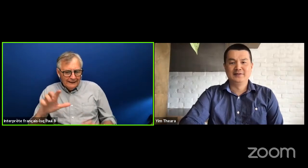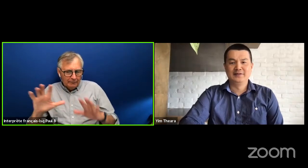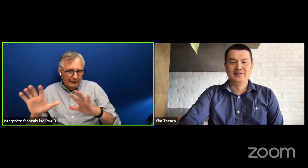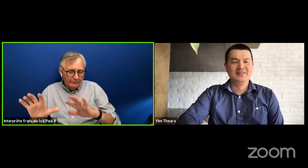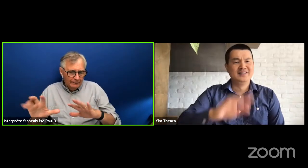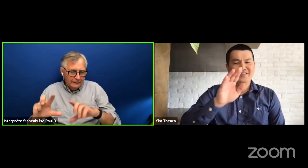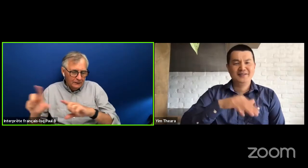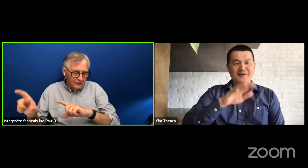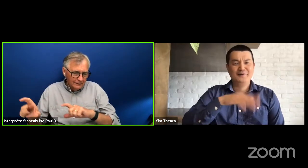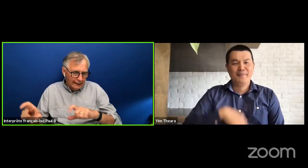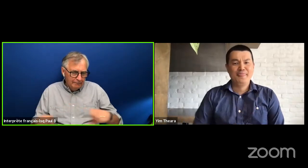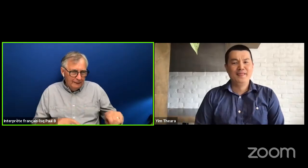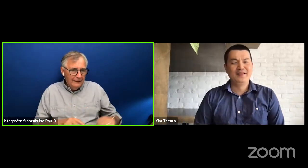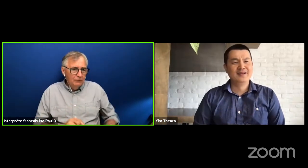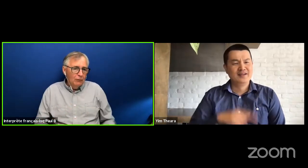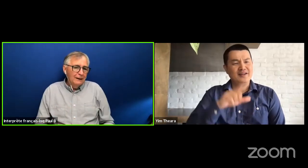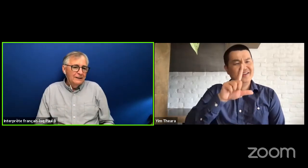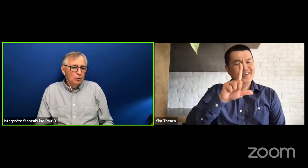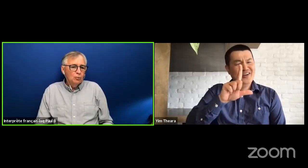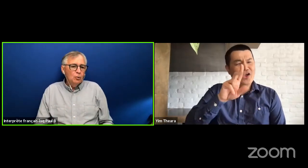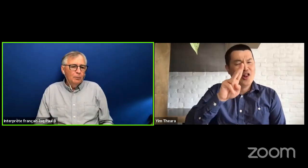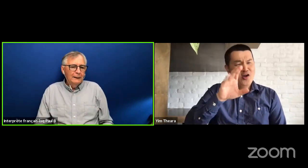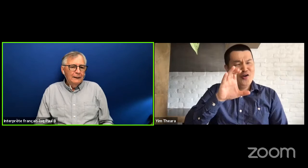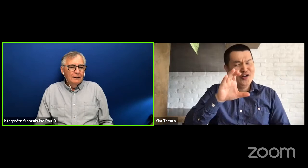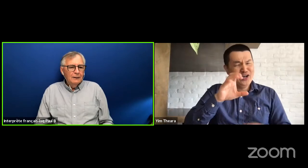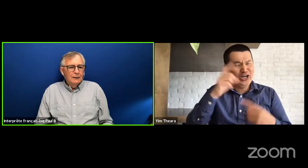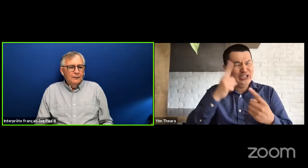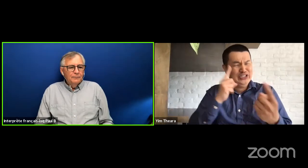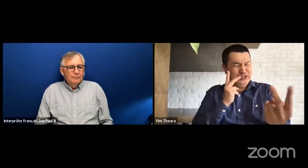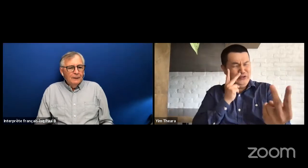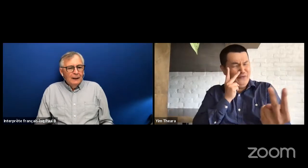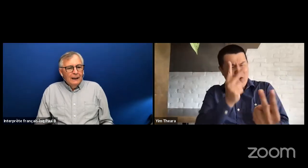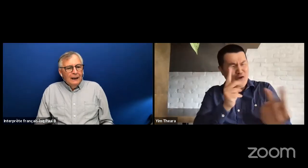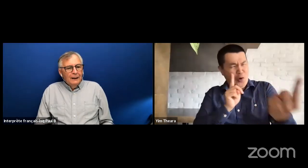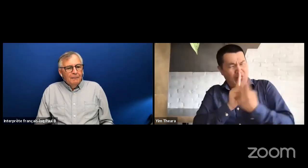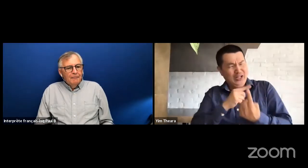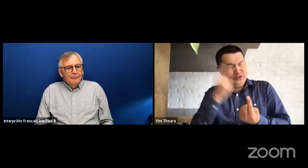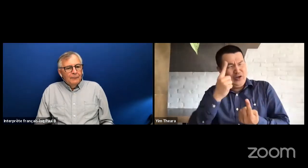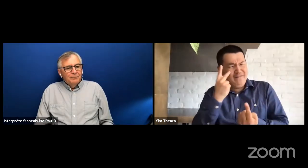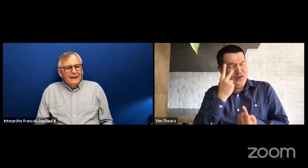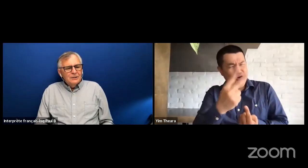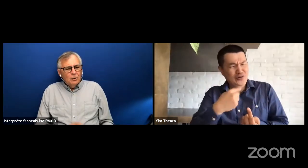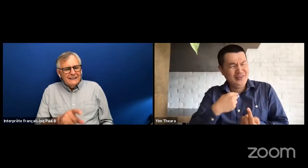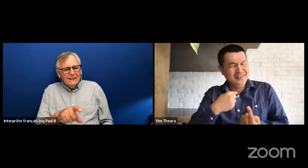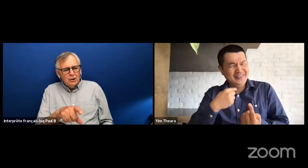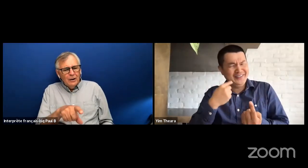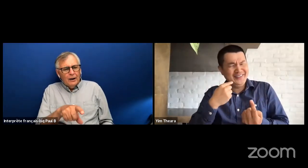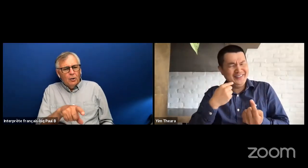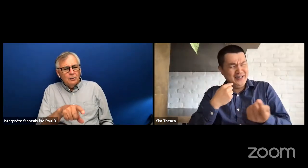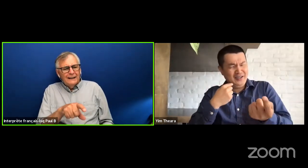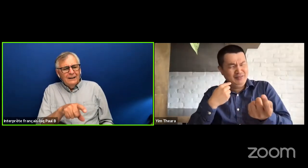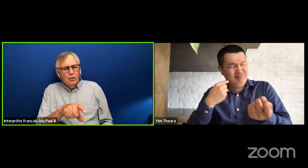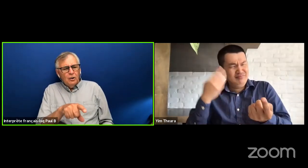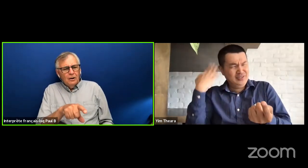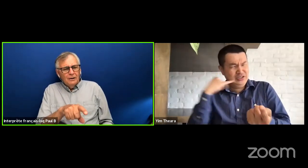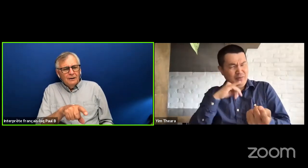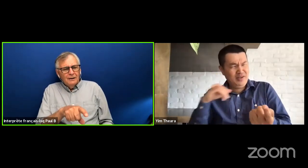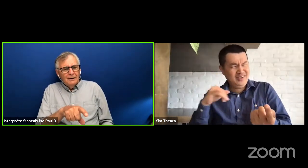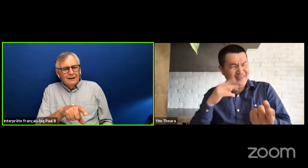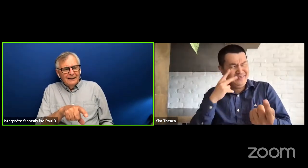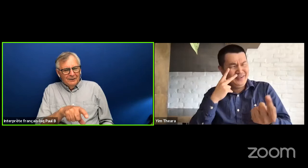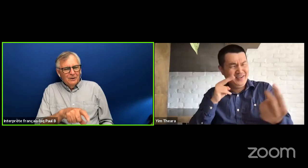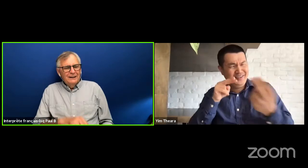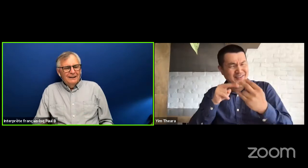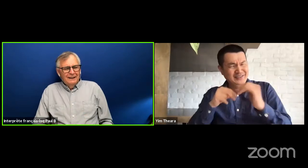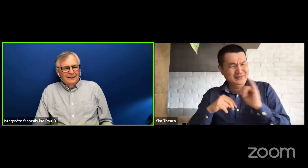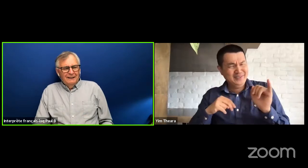j'épingle l'interprète et ça me prive de voir les autres au complet. Ah oui, c'est vrai. Est-ce qu'on s'est déjà rencontrés, Luc?